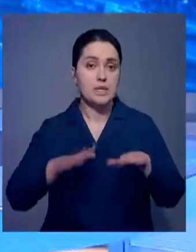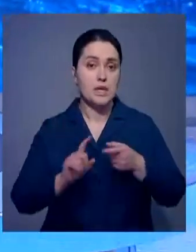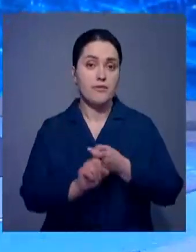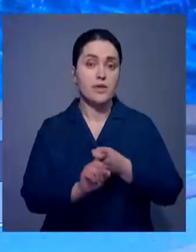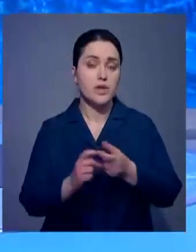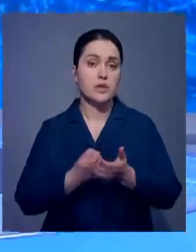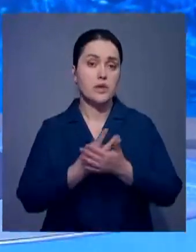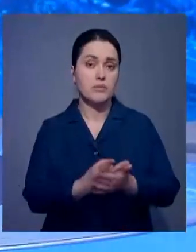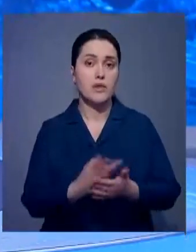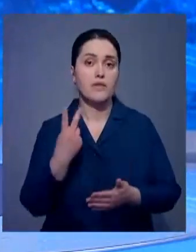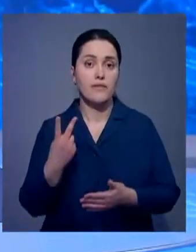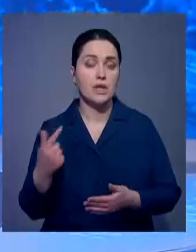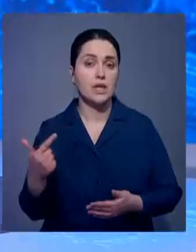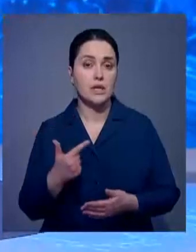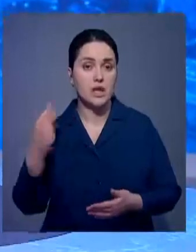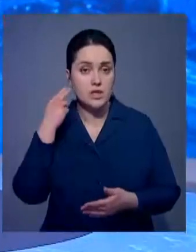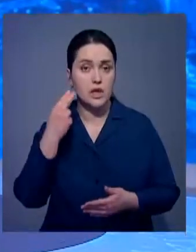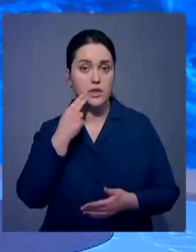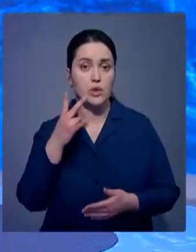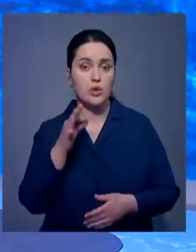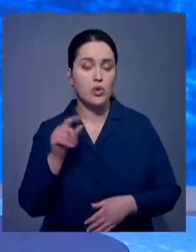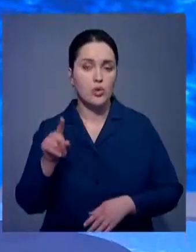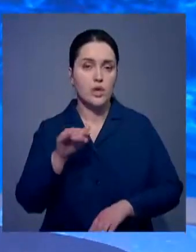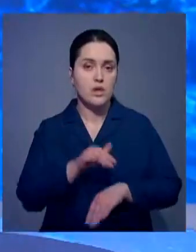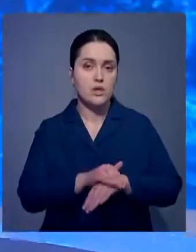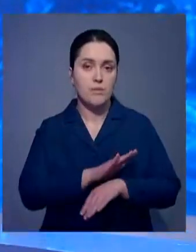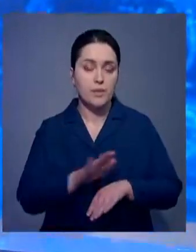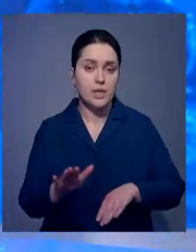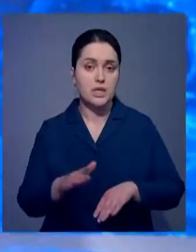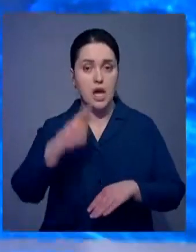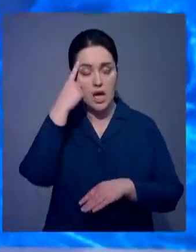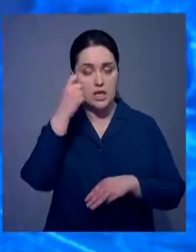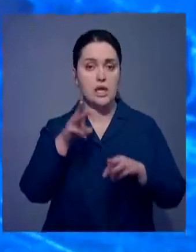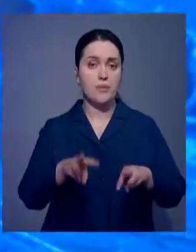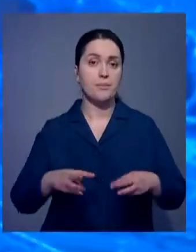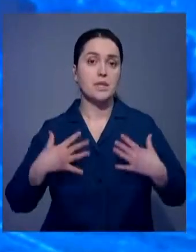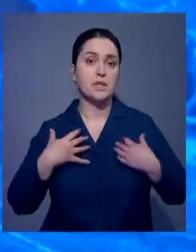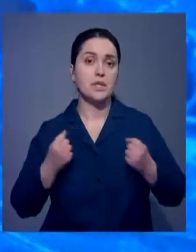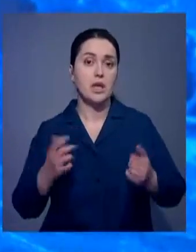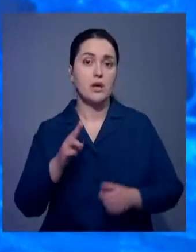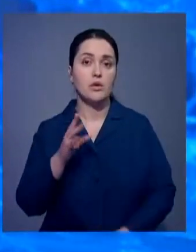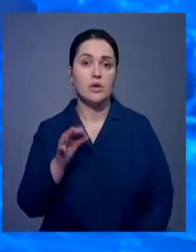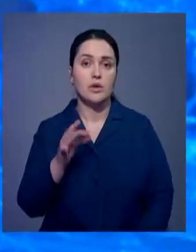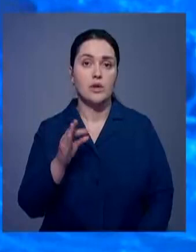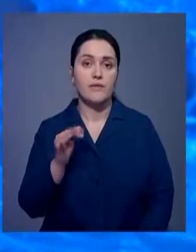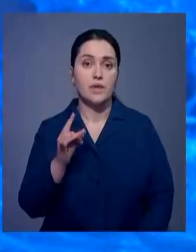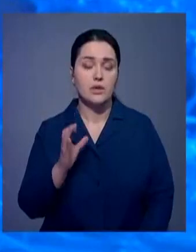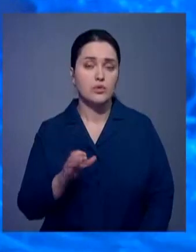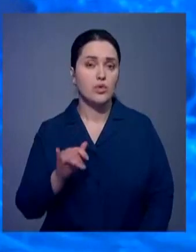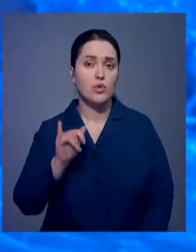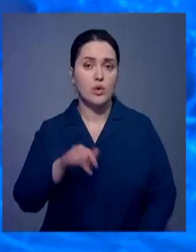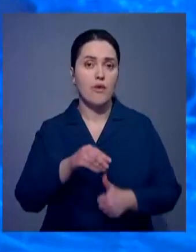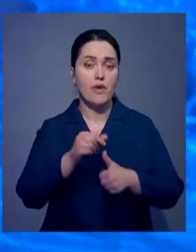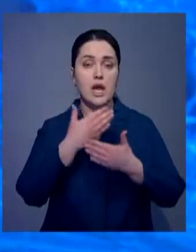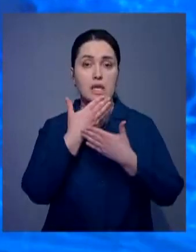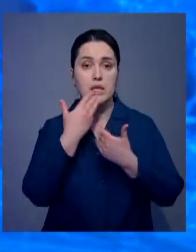подозрением на инфекцию госпитализировали двоих граждан Китая, но диагноз у них не подтвердился. Как заявляют в Минздраве, коронавируса в стране